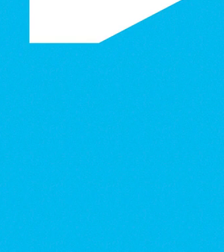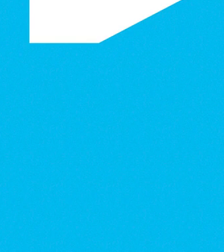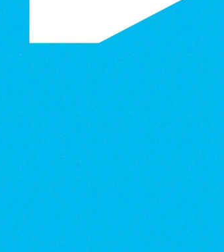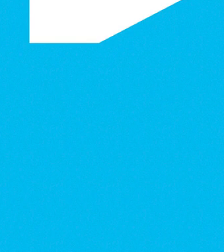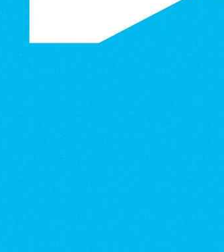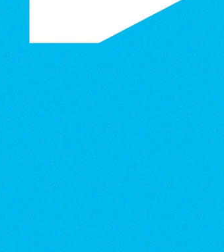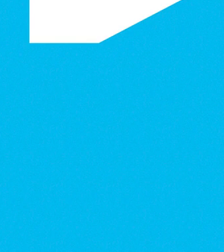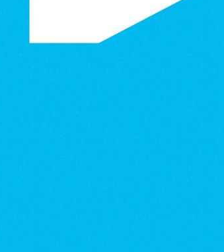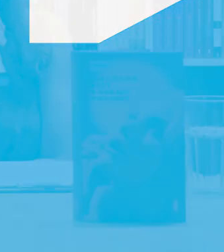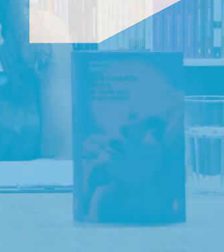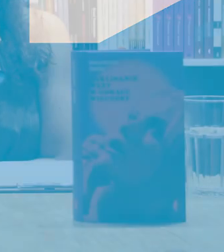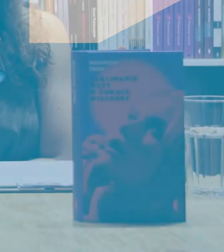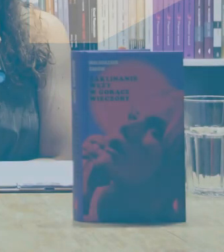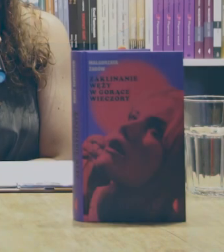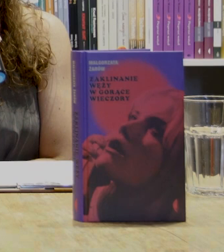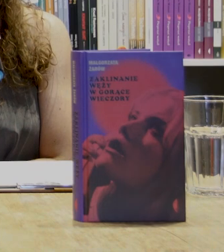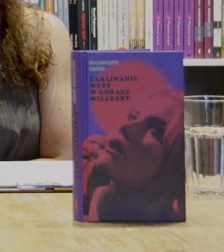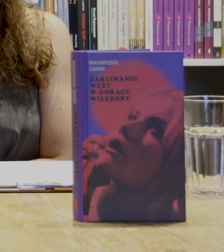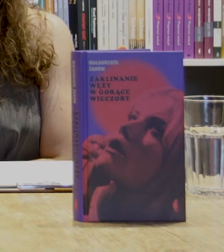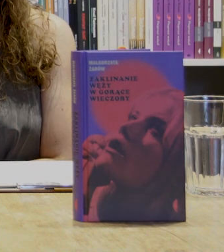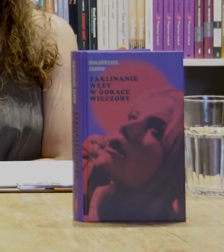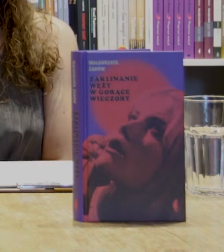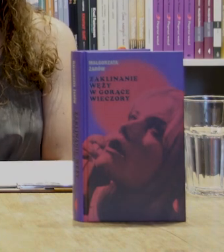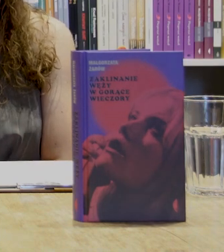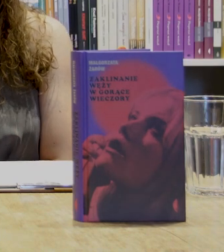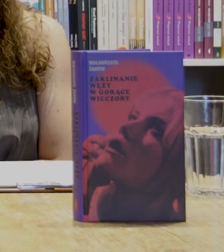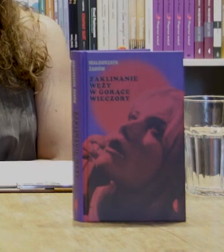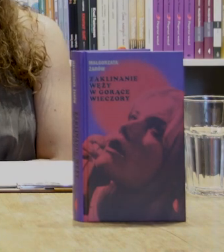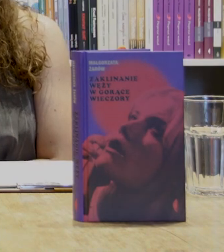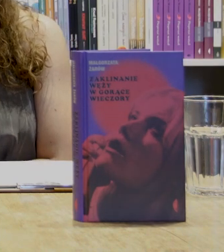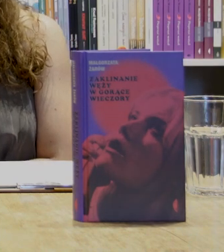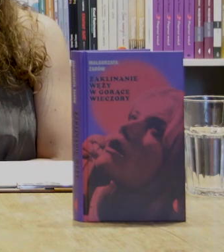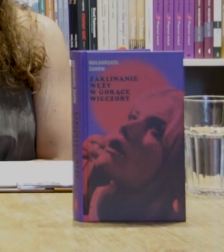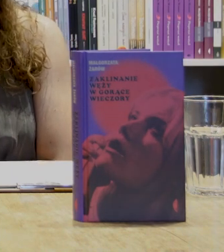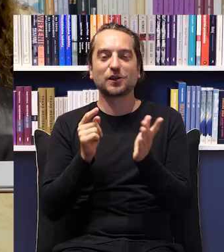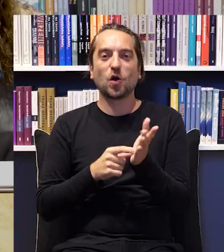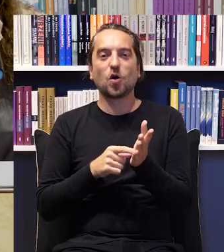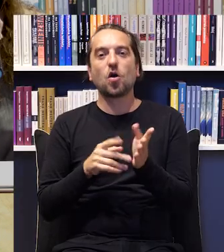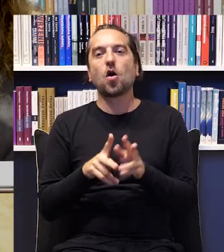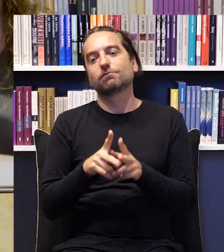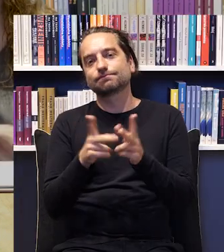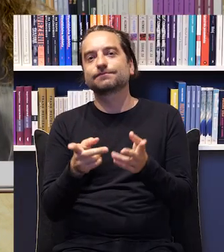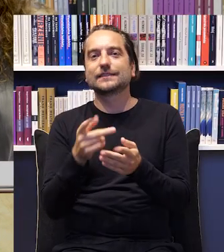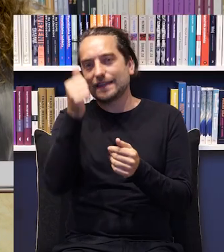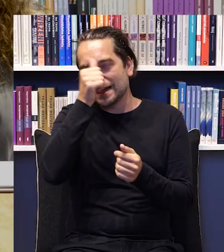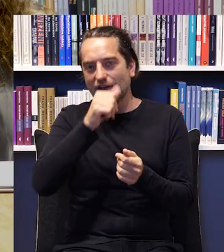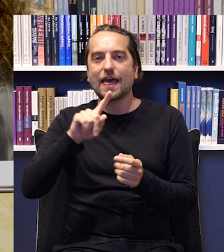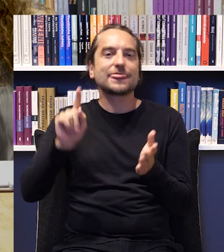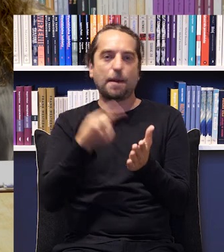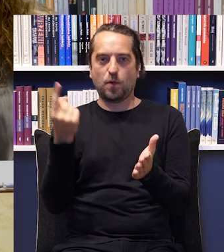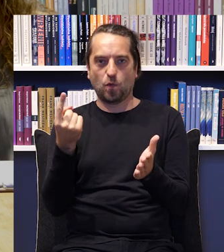Witam Państwa bardzo, bardzo serdecznie na spotkaniu w paśmie debiuty na 12.